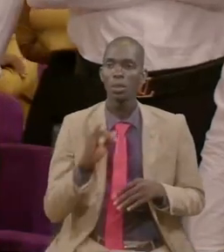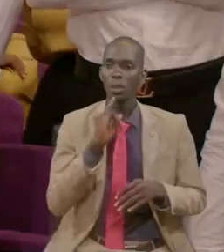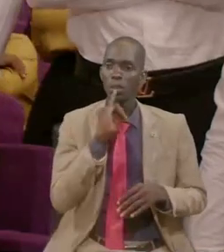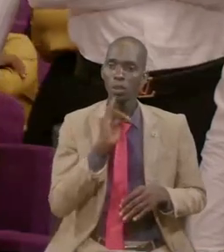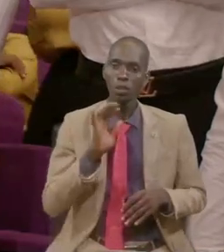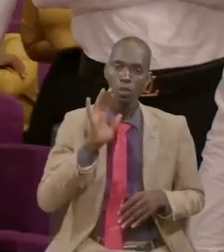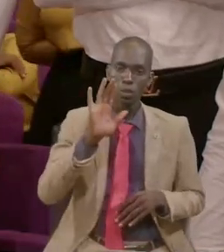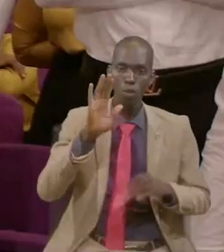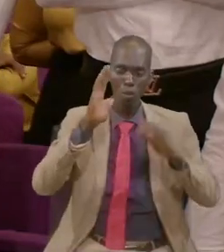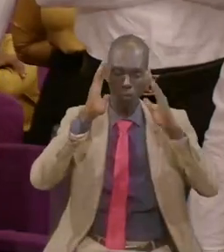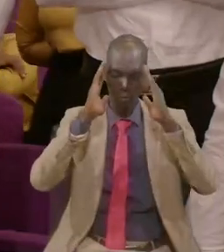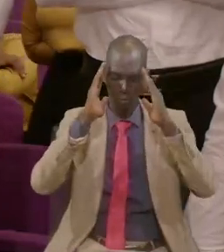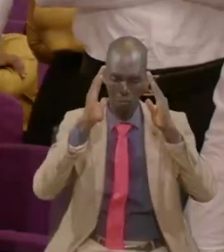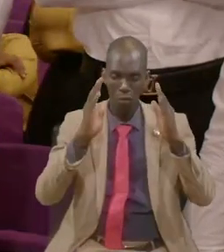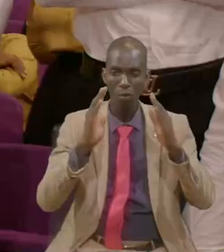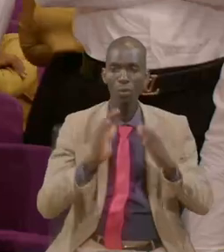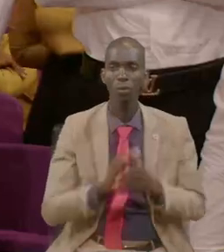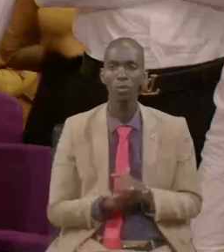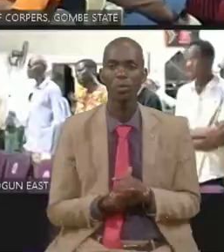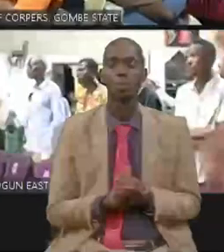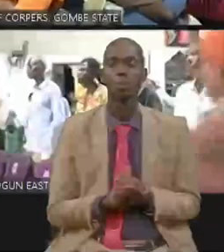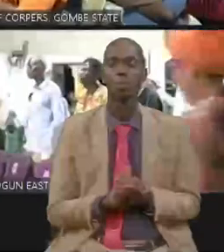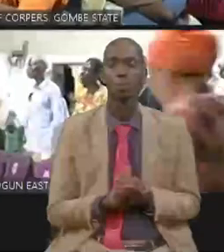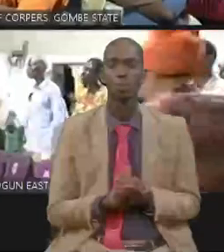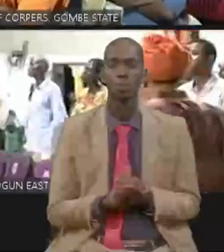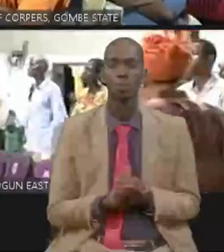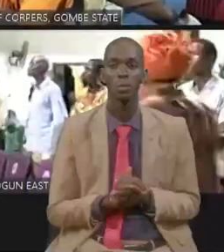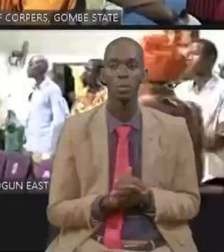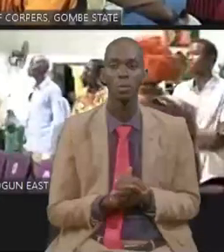Christ est votre concentration.